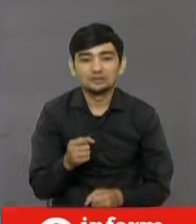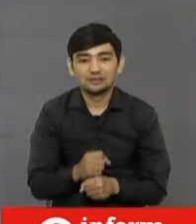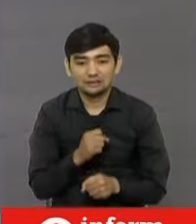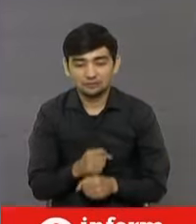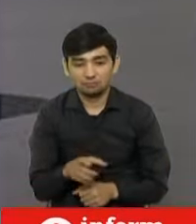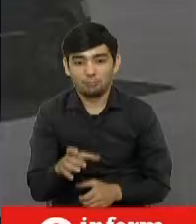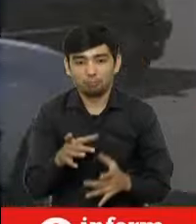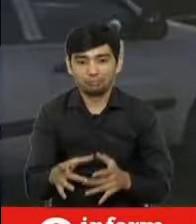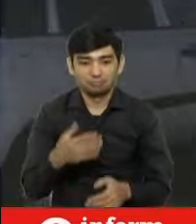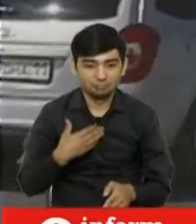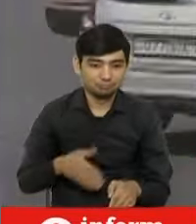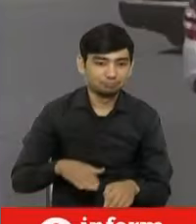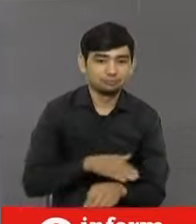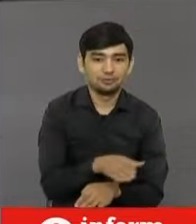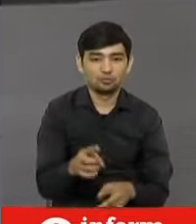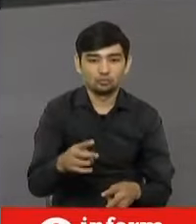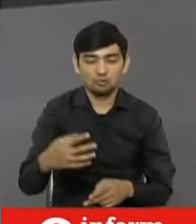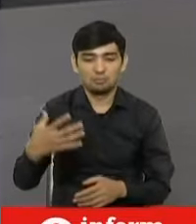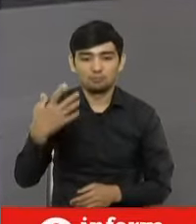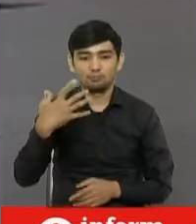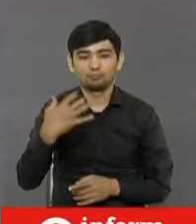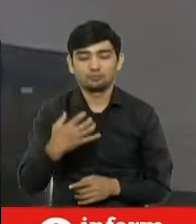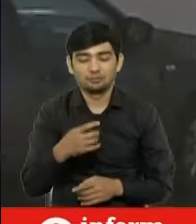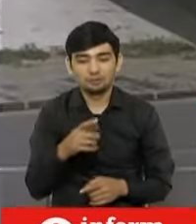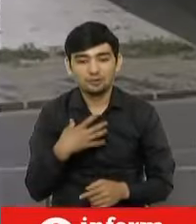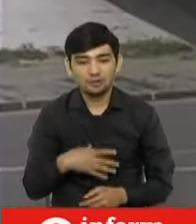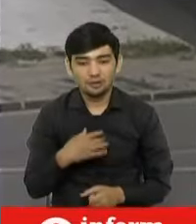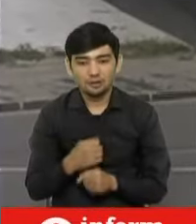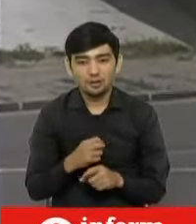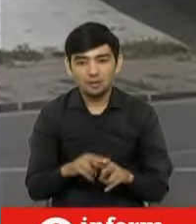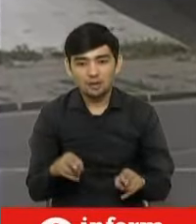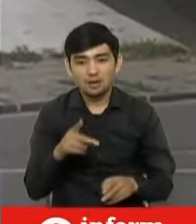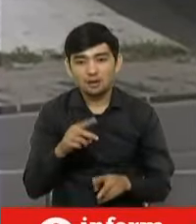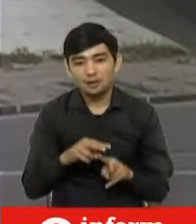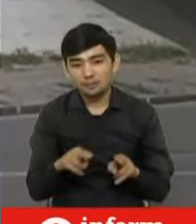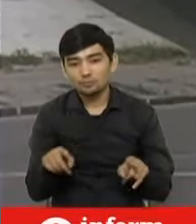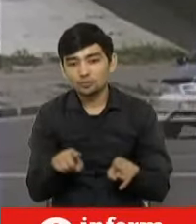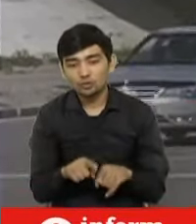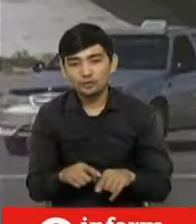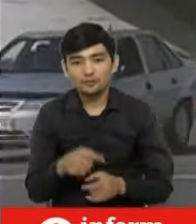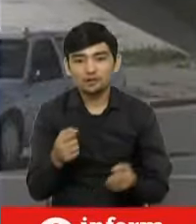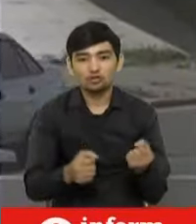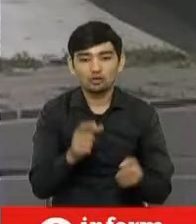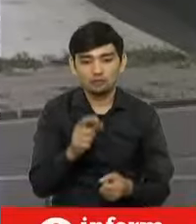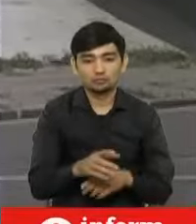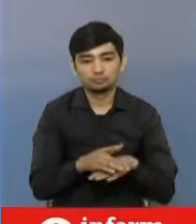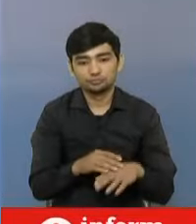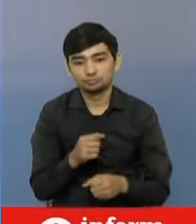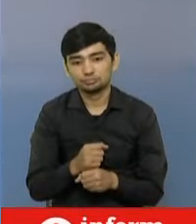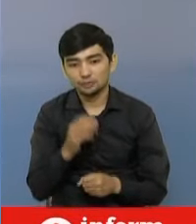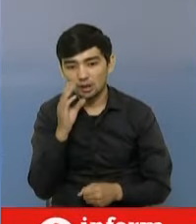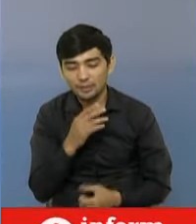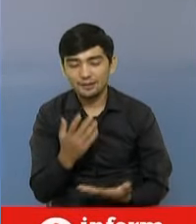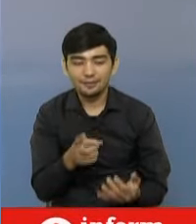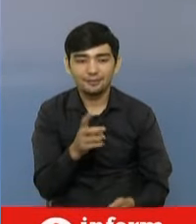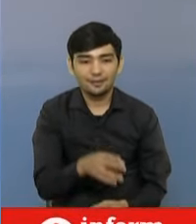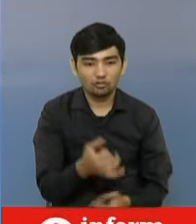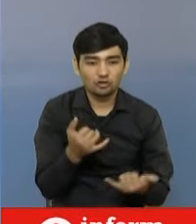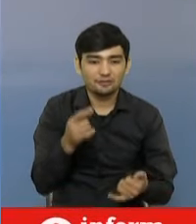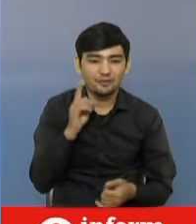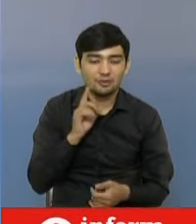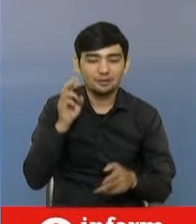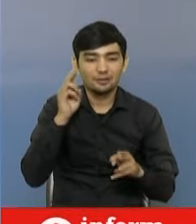сәттер болады дейді көлік иелері. Ал бейнекамерадағы жасанды интеллект мұндайда жүргізушіге кешірім жасай ма жоқ па ол жағы әзірге